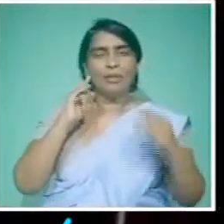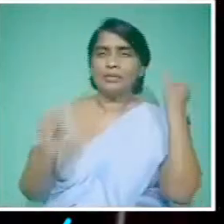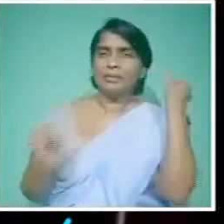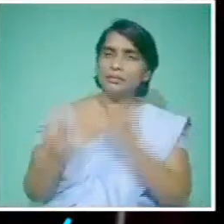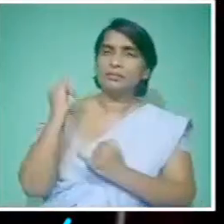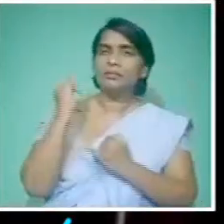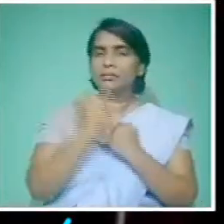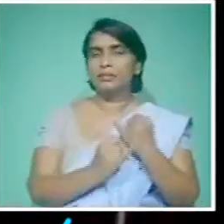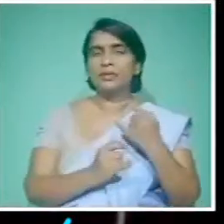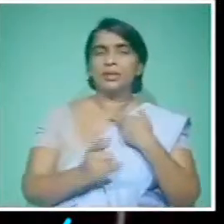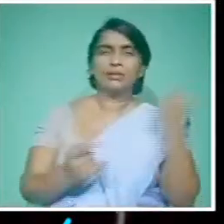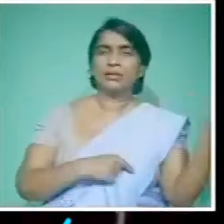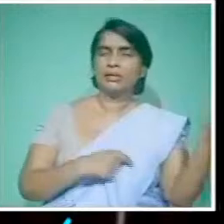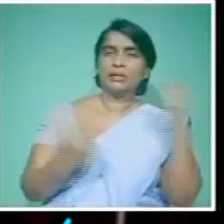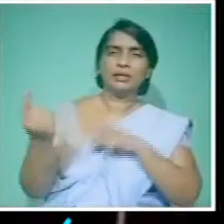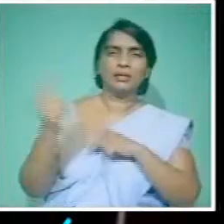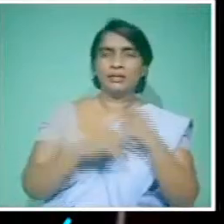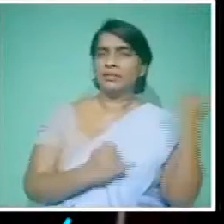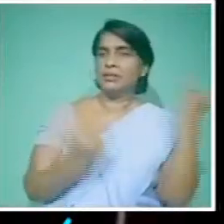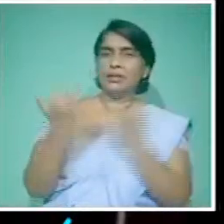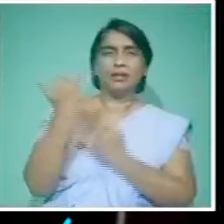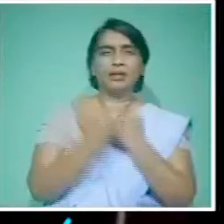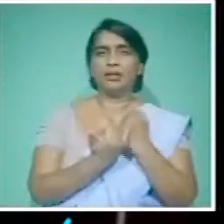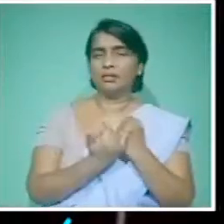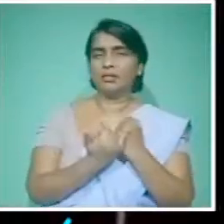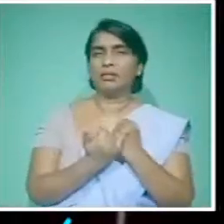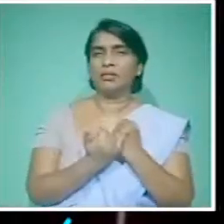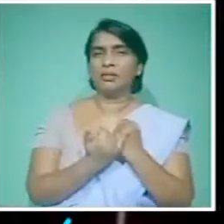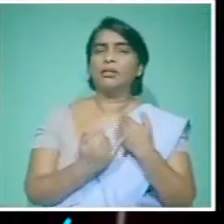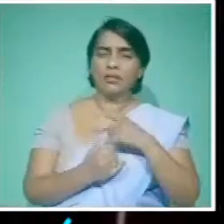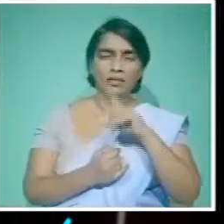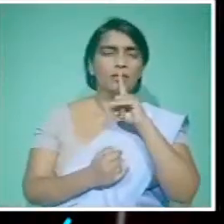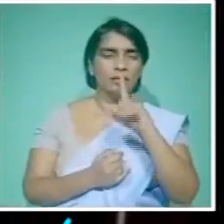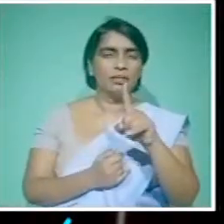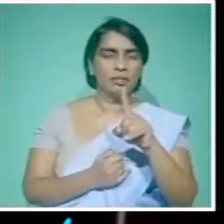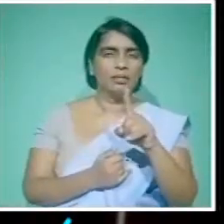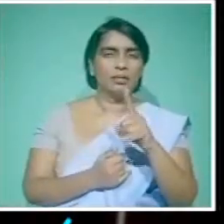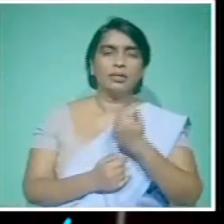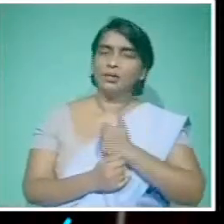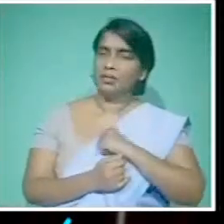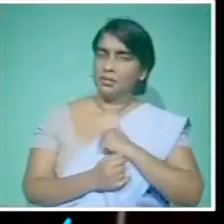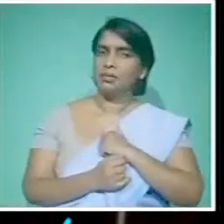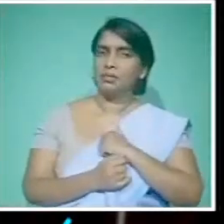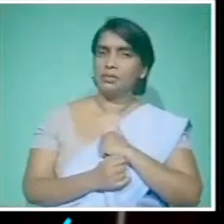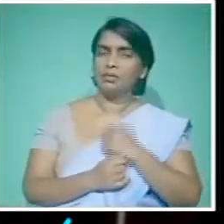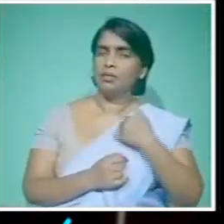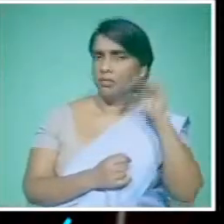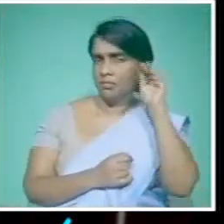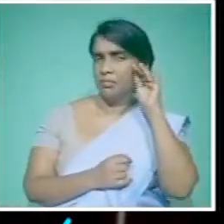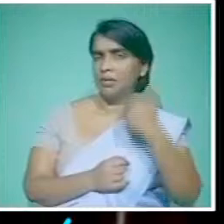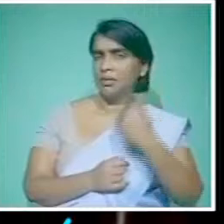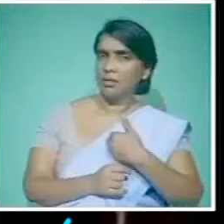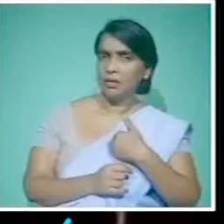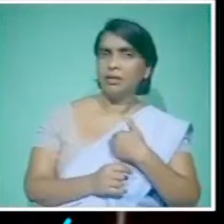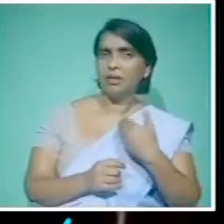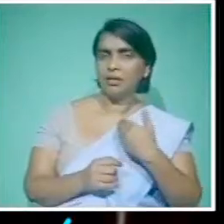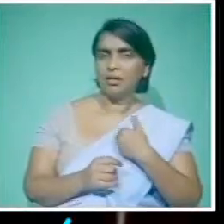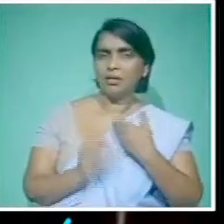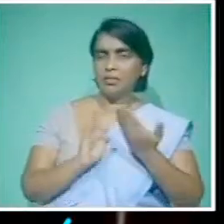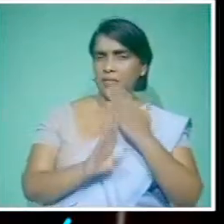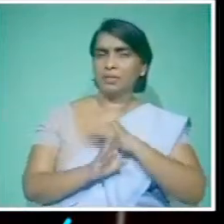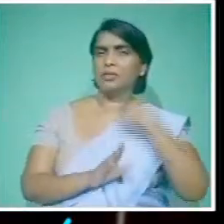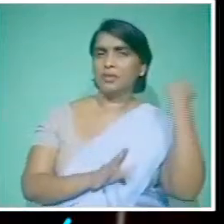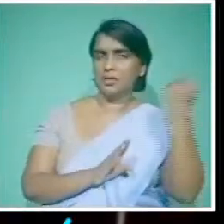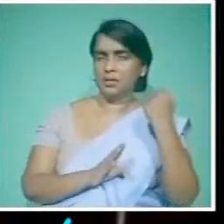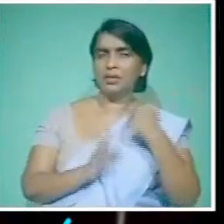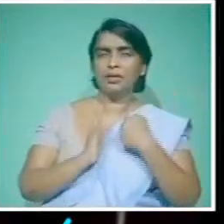බැනගෙන එහා පැත්තට මෙහා පැත්තට විවේචන කර කර ඉන්නවා. මම කියන්න කැමතියි සහ මම දැනගන්න ආසයි මට කලින් කතා